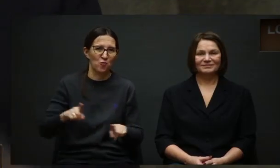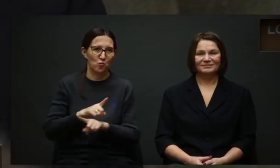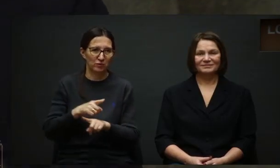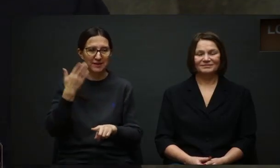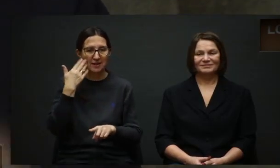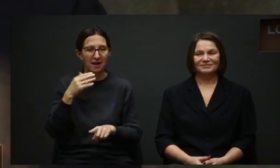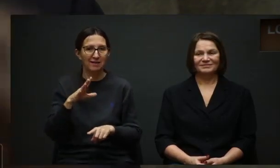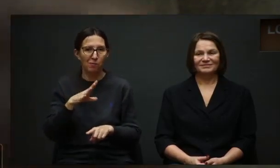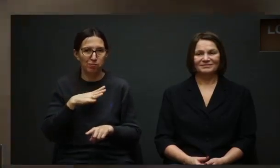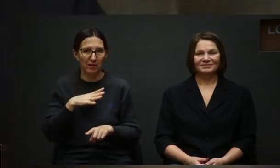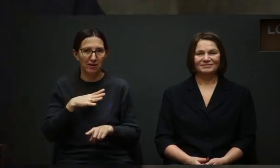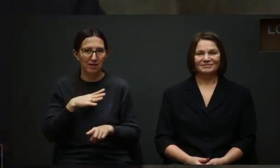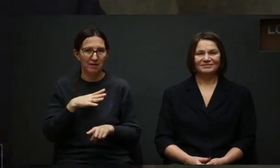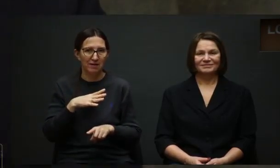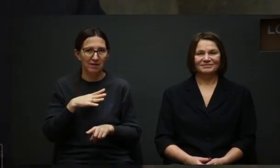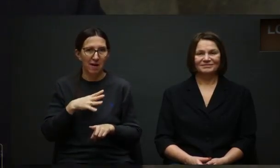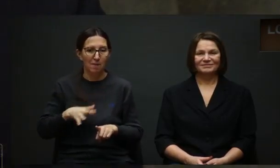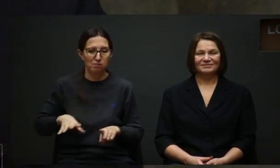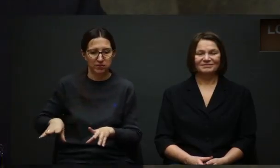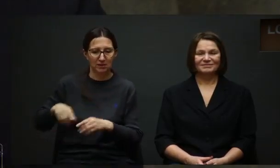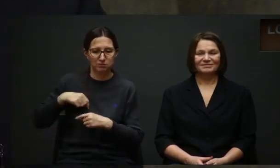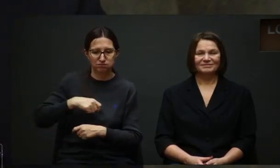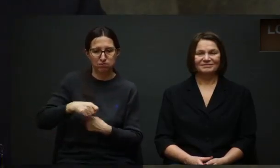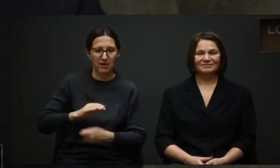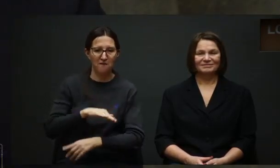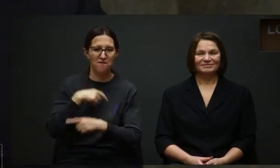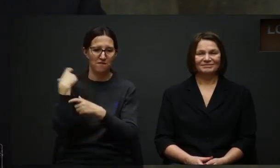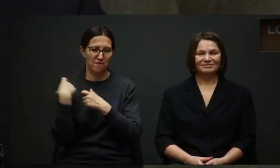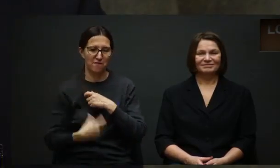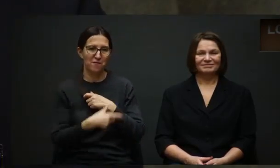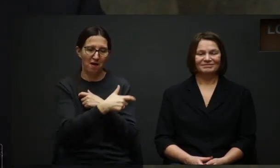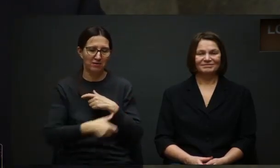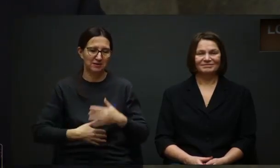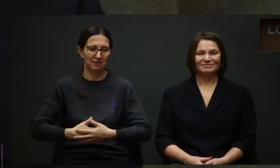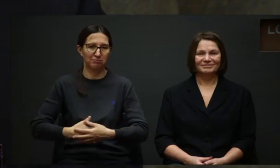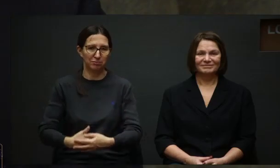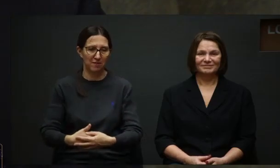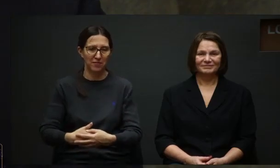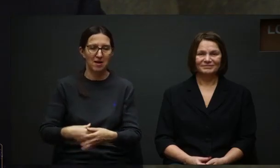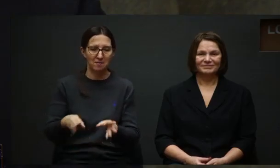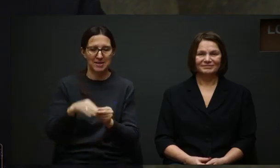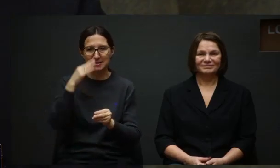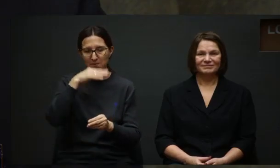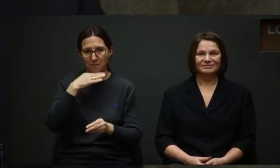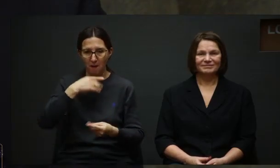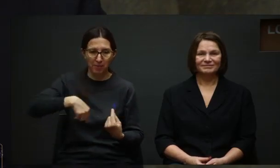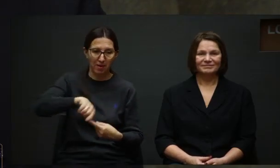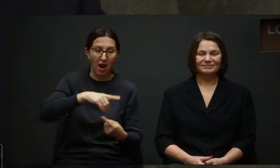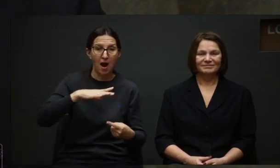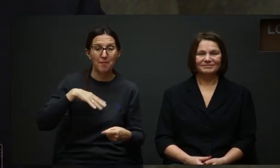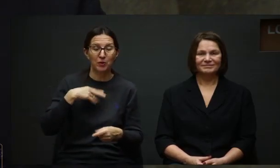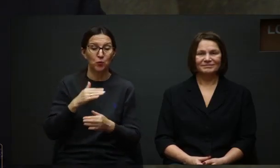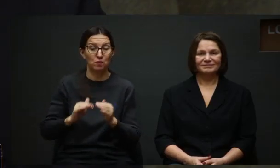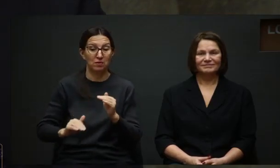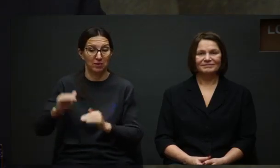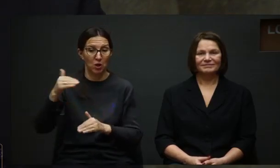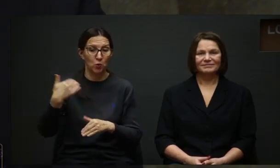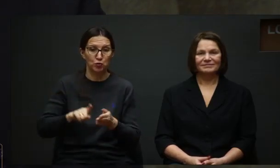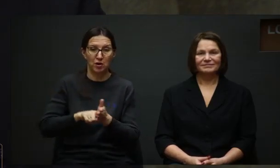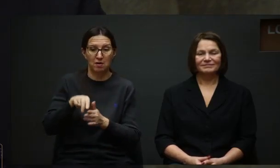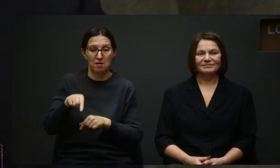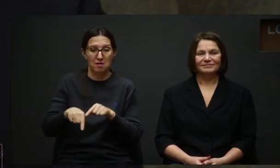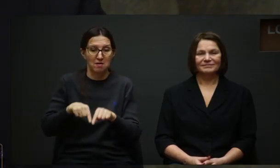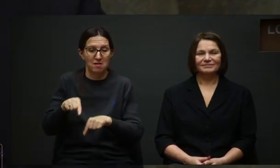был привязан к ее животу. Вместе с папой здесь кружил. Потом мы видели, как он впервые ходит еще